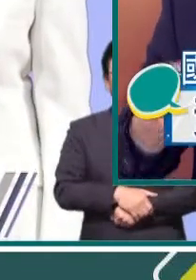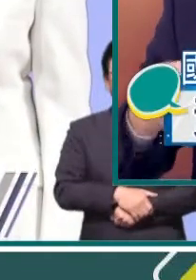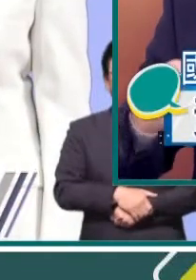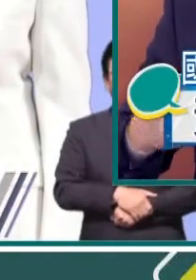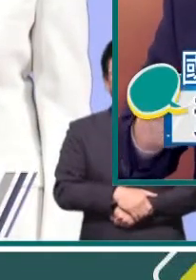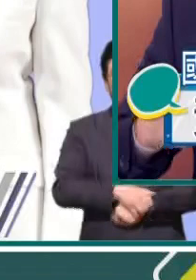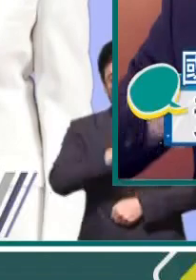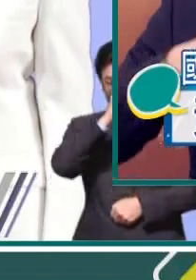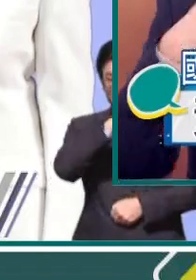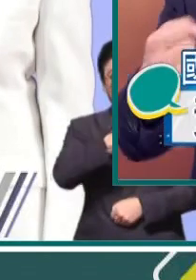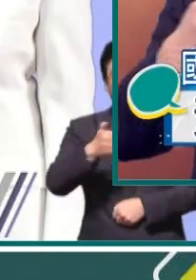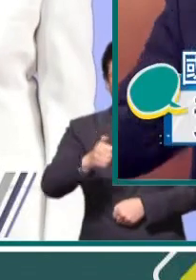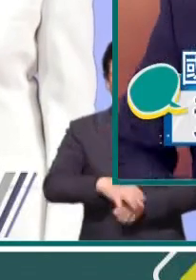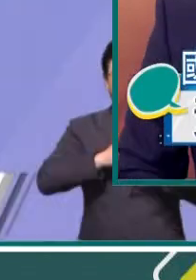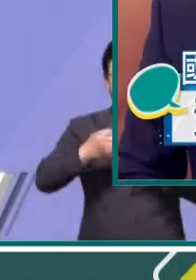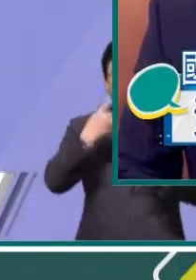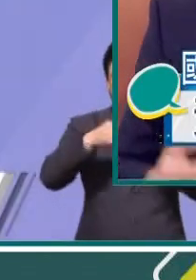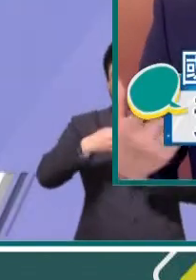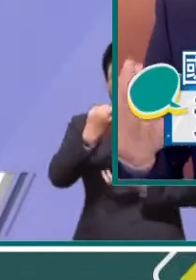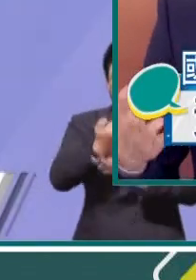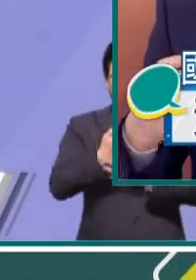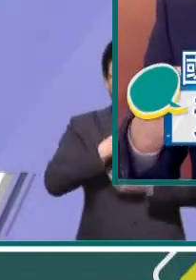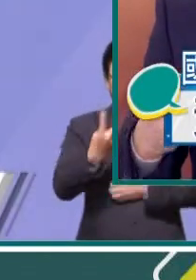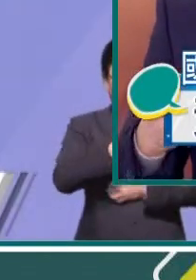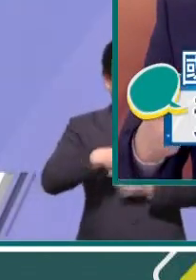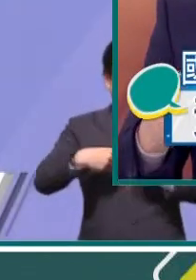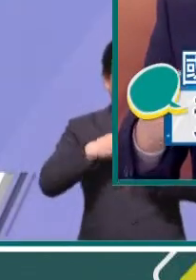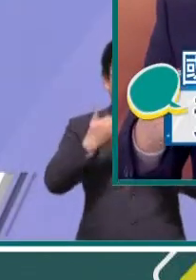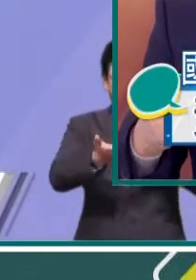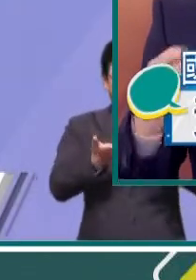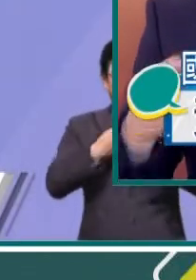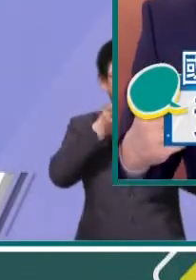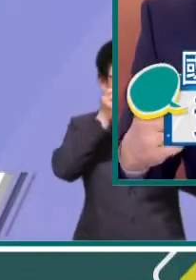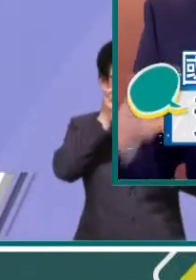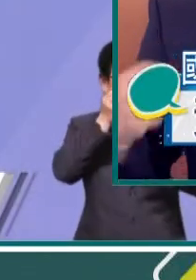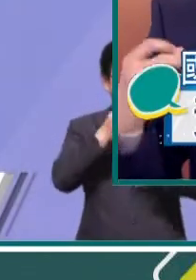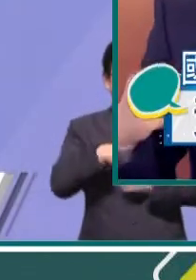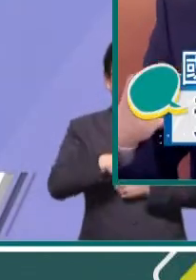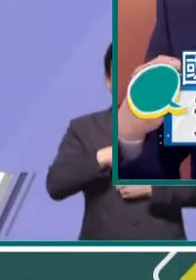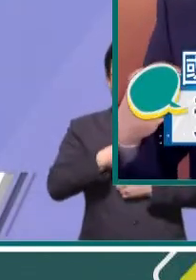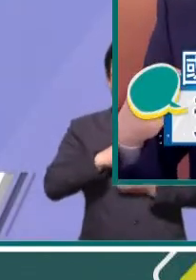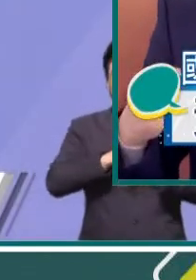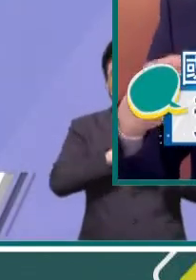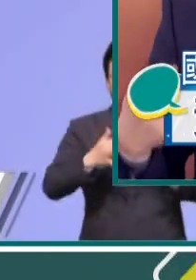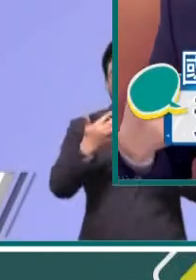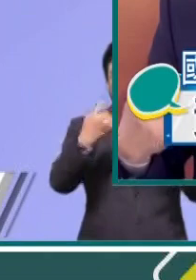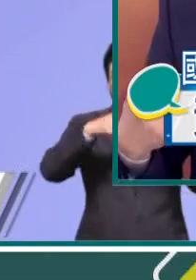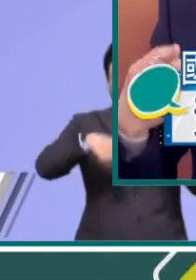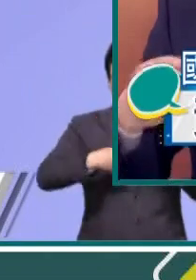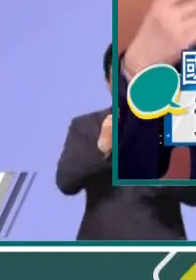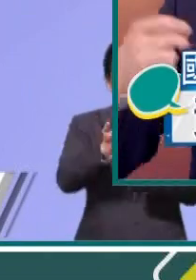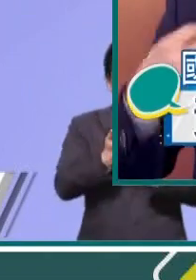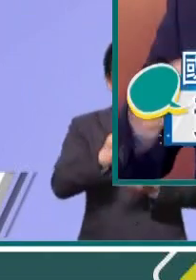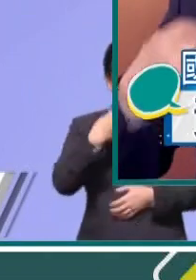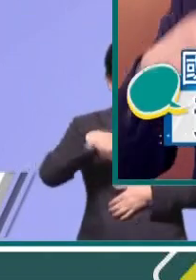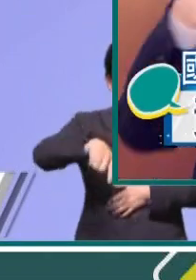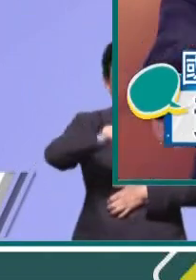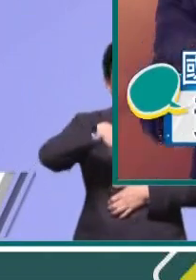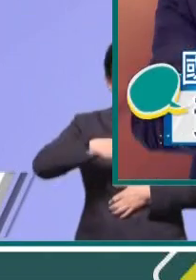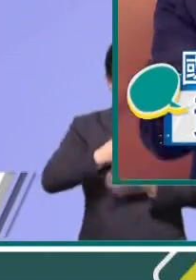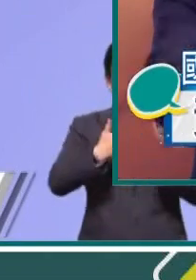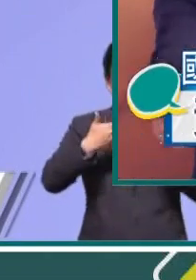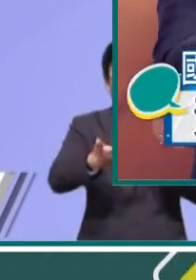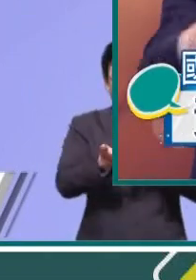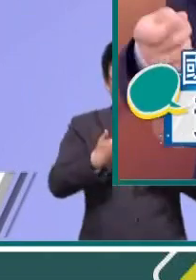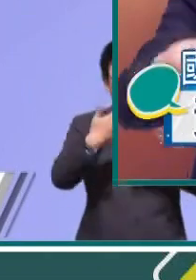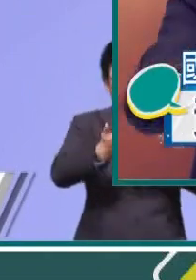提出强而有力的这个反驳。所以我觉得在这一部分它是非常吃亏的。只要谈到市政，我会觉得说你即便他去